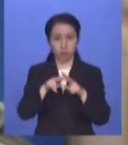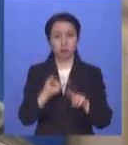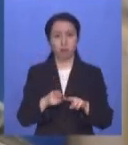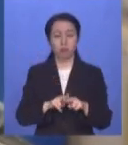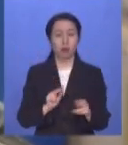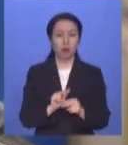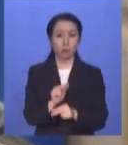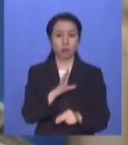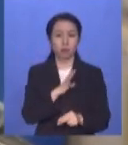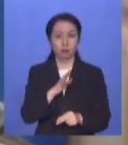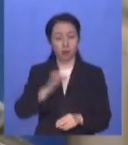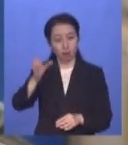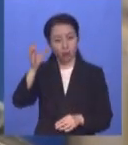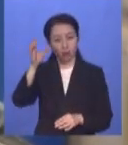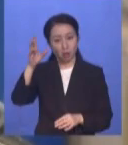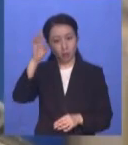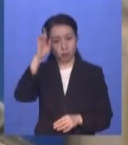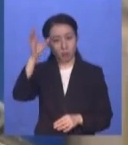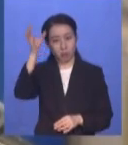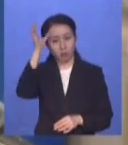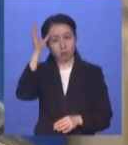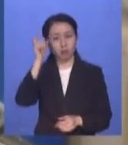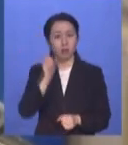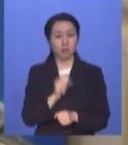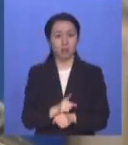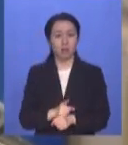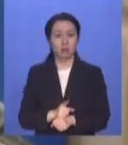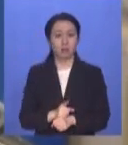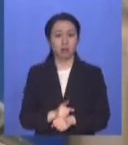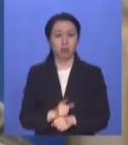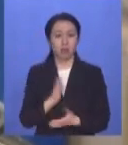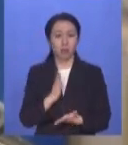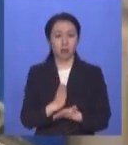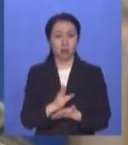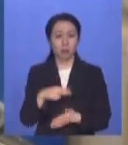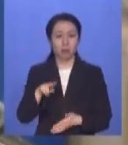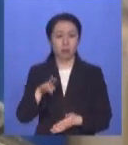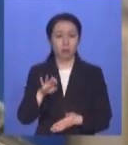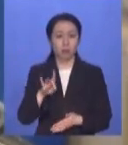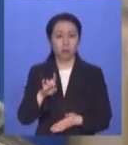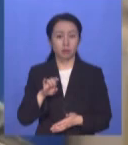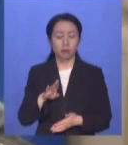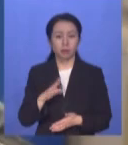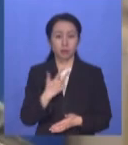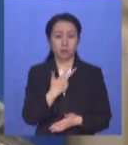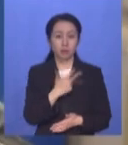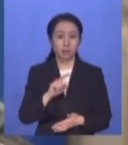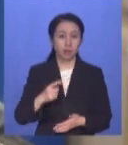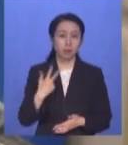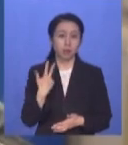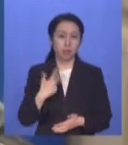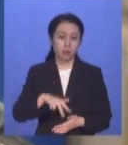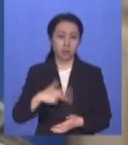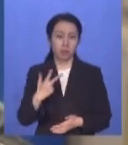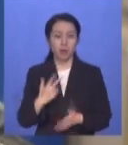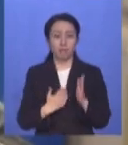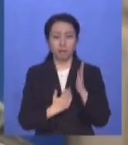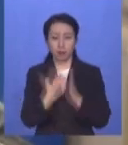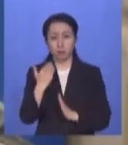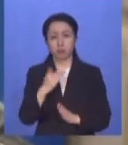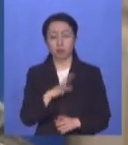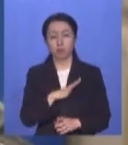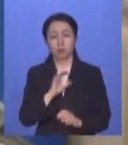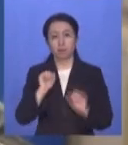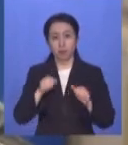которые обучались в рамках государственного образовательного заказа, имеющим GPA балл 3,33 и выше,